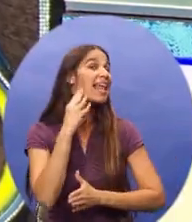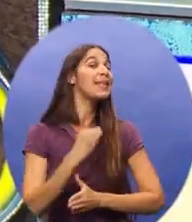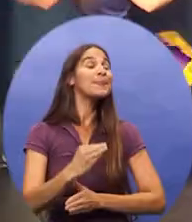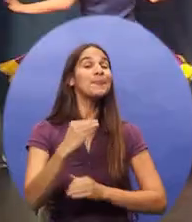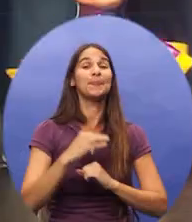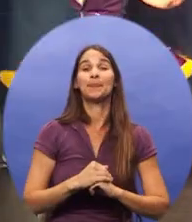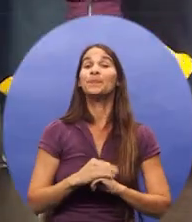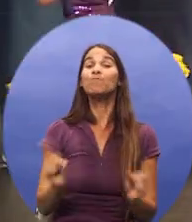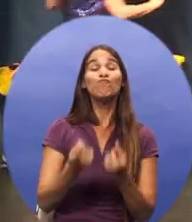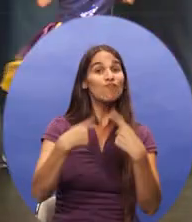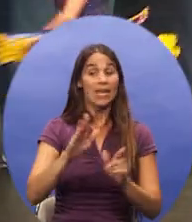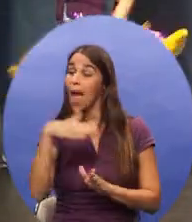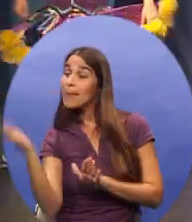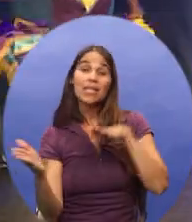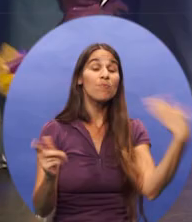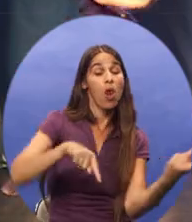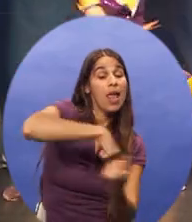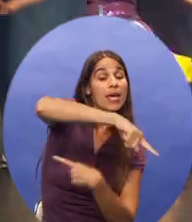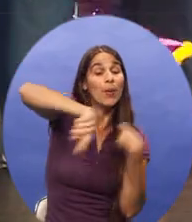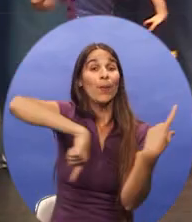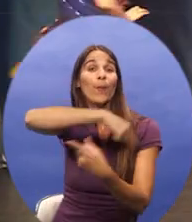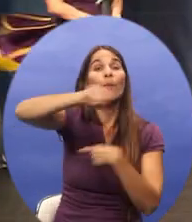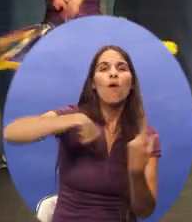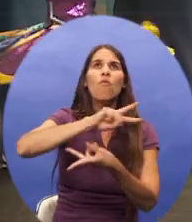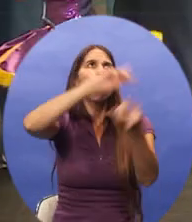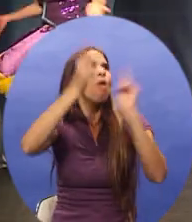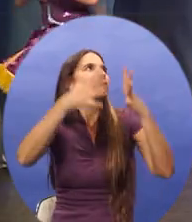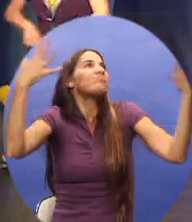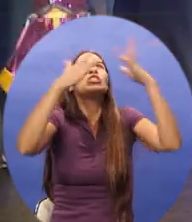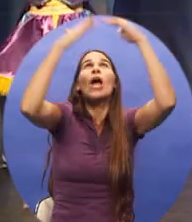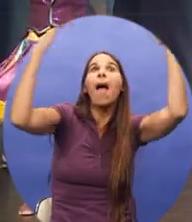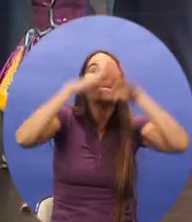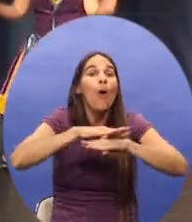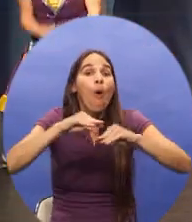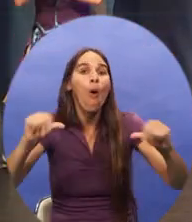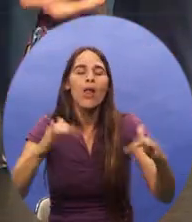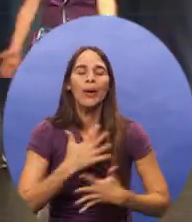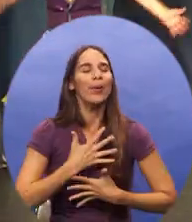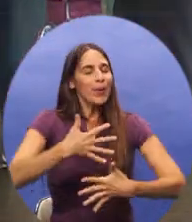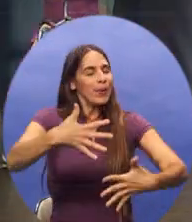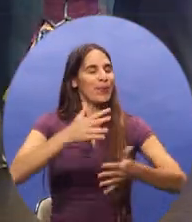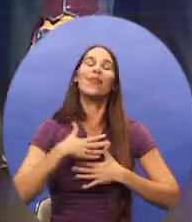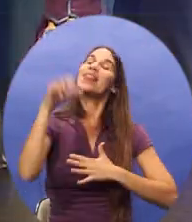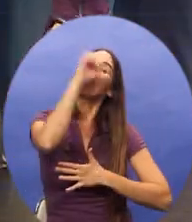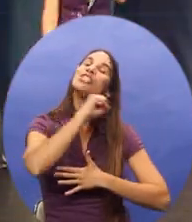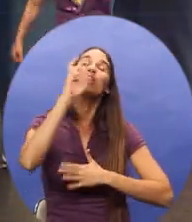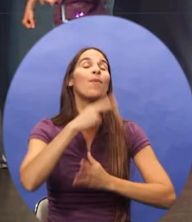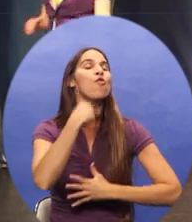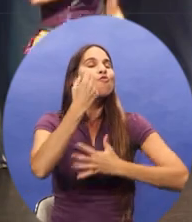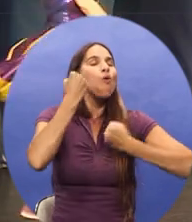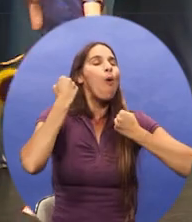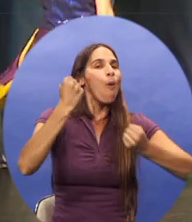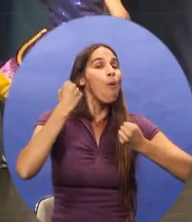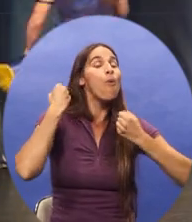יפים שנהנים. ימין שמאל סיבוב עגול, עולם גדול שמיים חול, ניקח הרבה אוויר